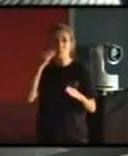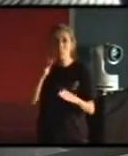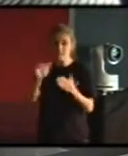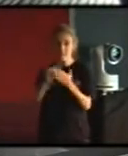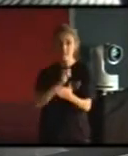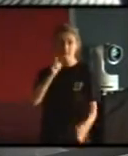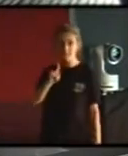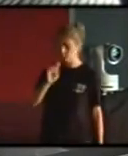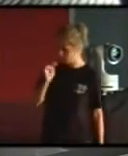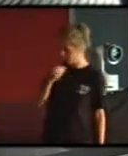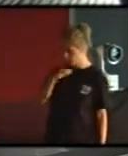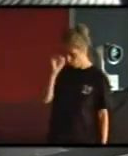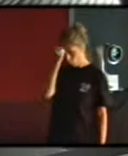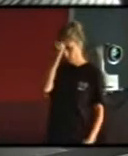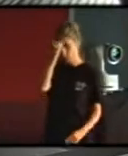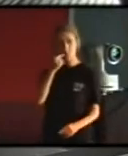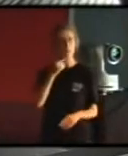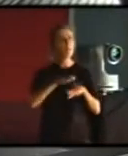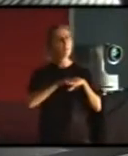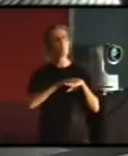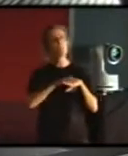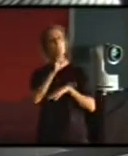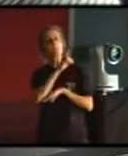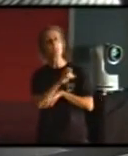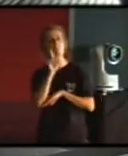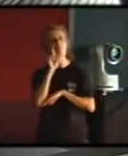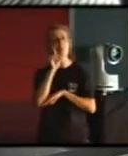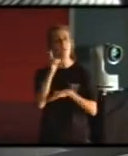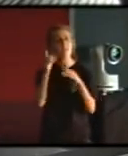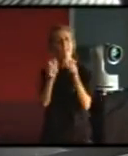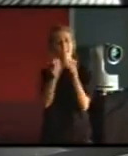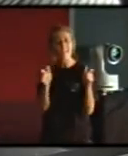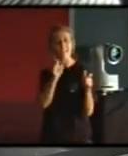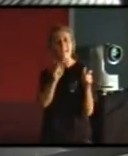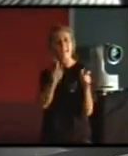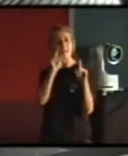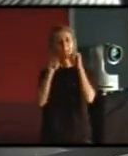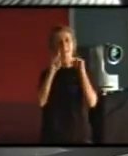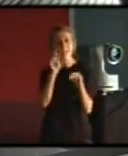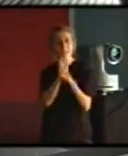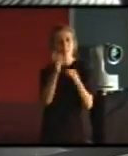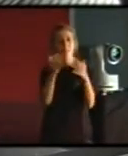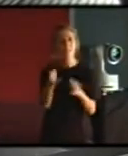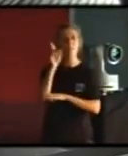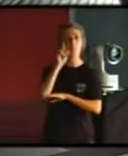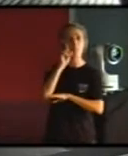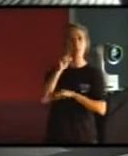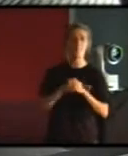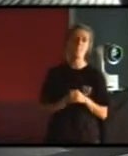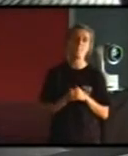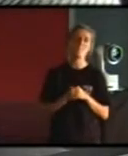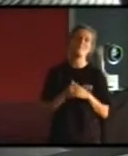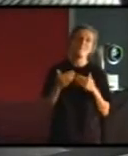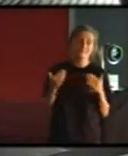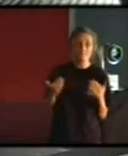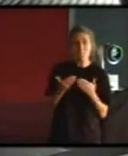vous ne l'avez plus. » Quelles étaient vos raisons ? Alors là, les raisons, ça c'est très, c'est très particulier,